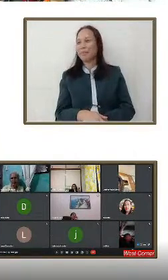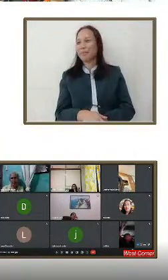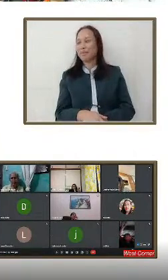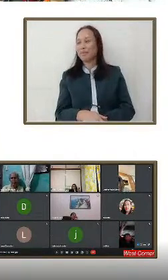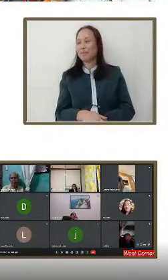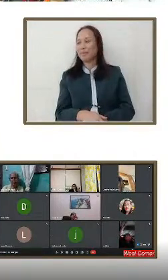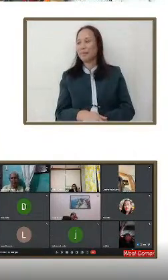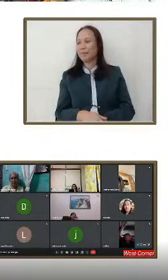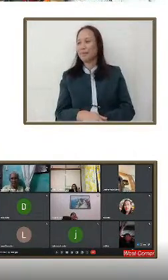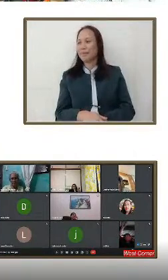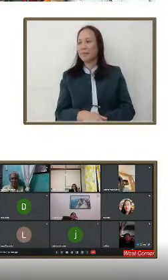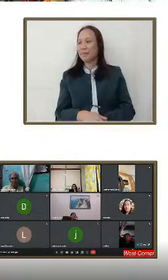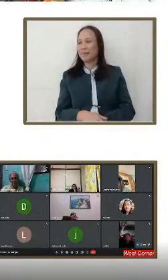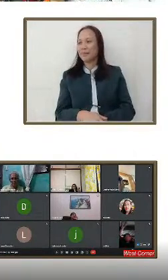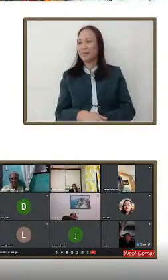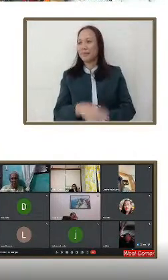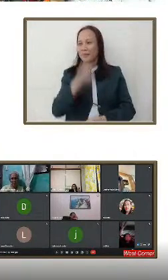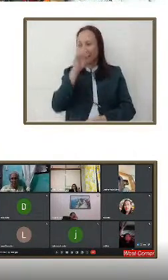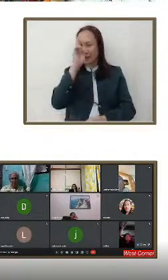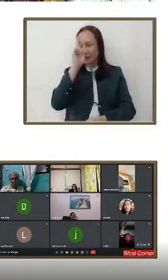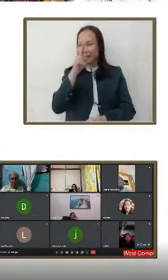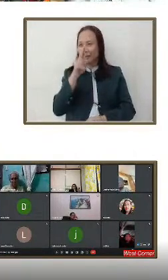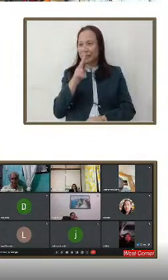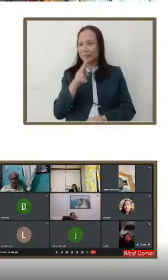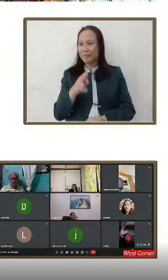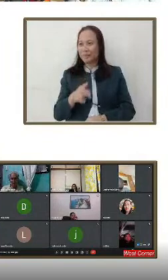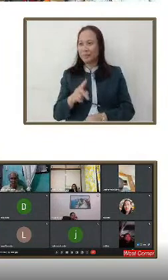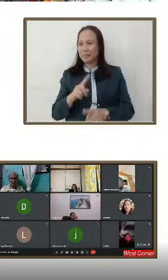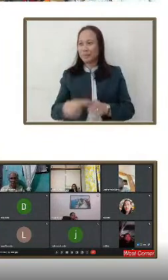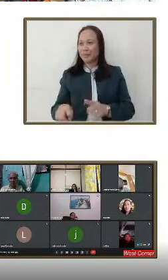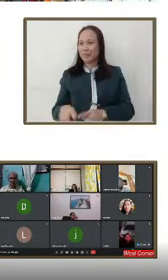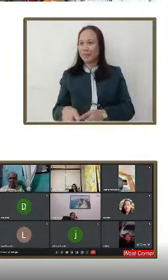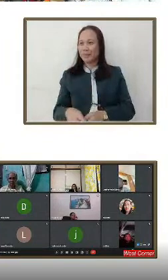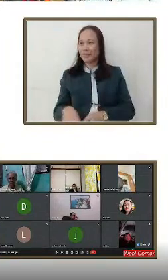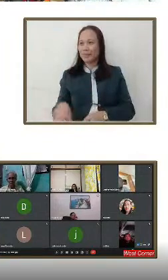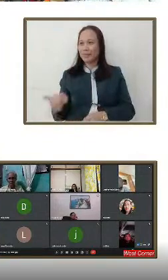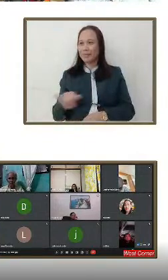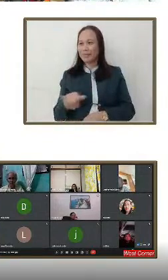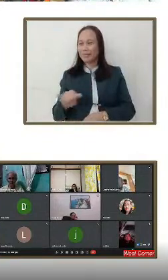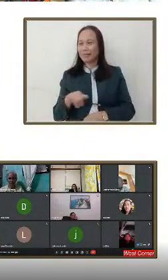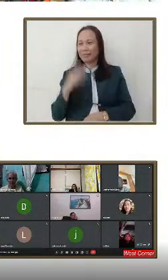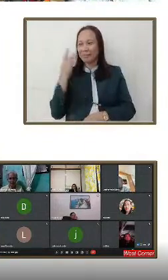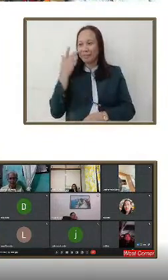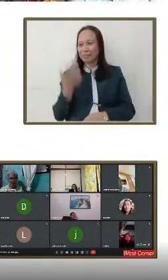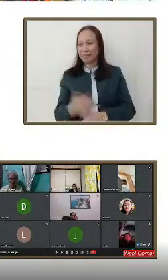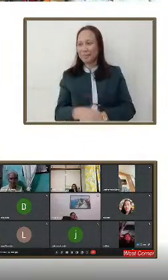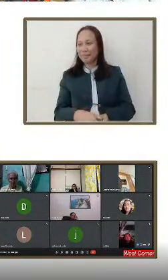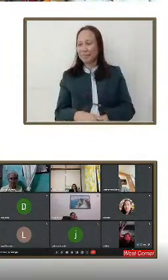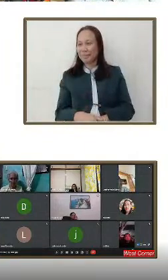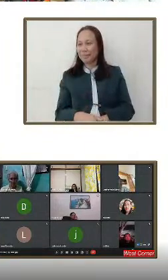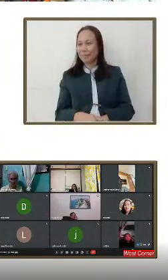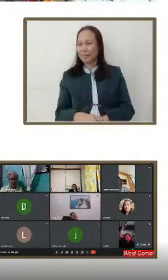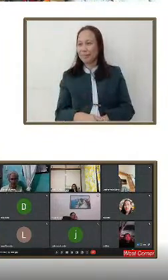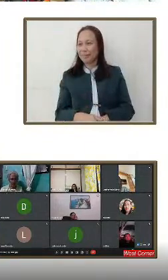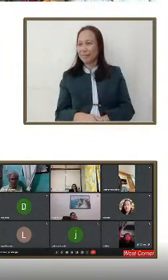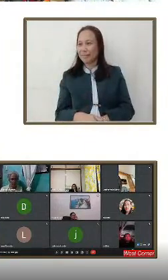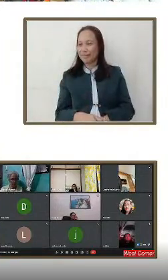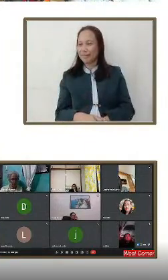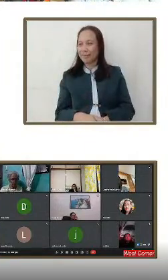Ang gaganda lalaki pa naman. Tapos, bali. Ang tawag nun, ganun. Ang tawag kasi sa amin yan,